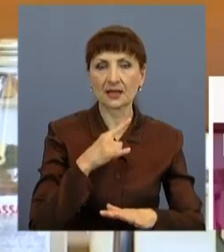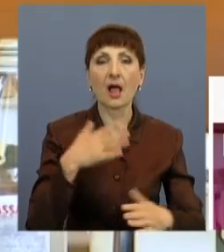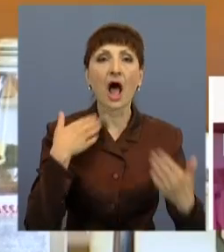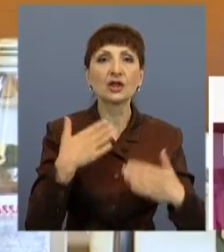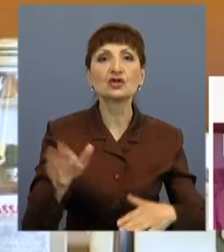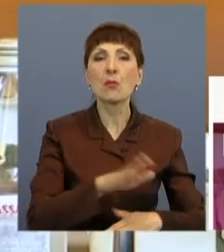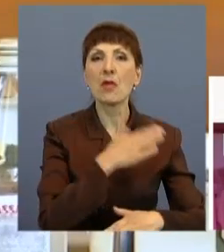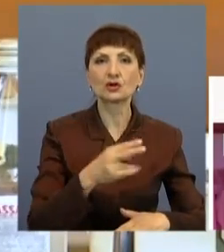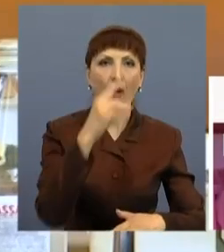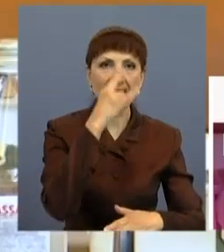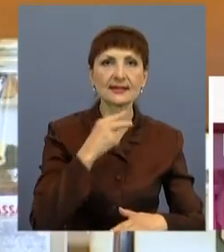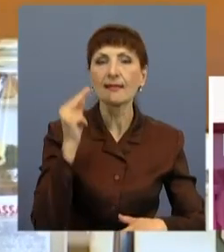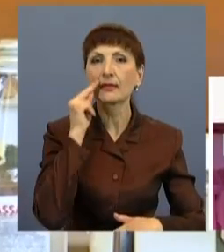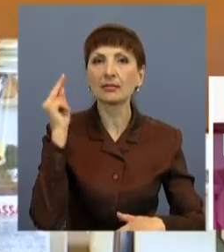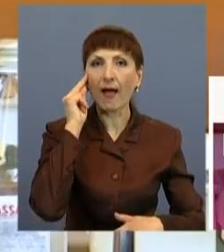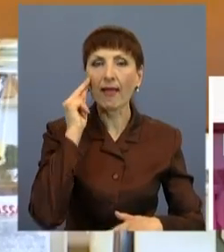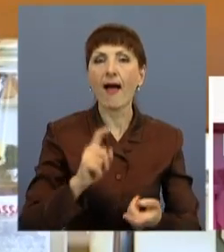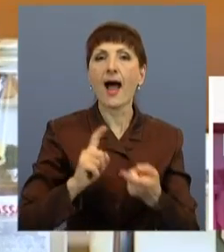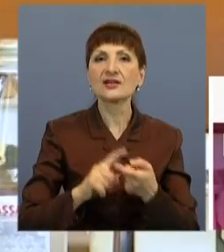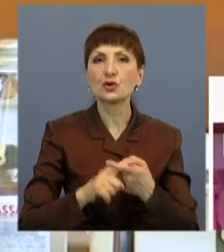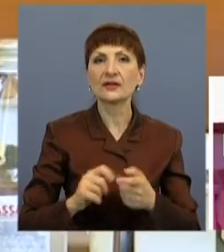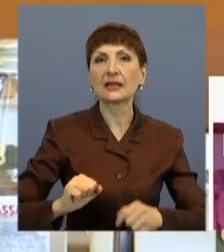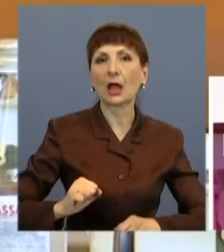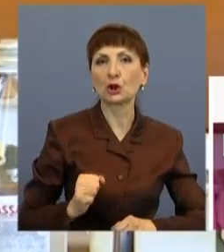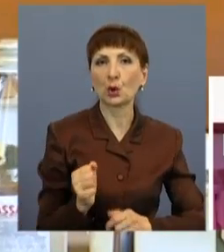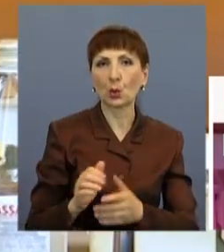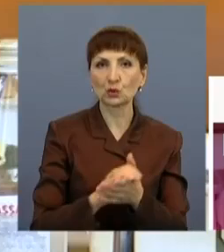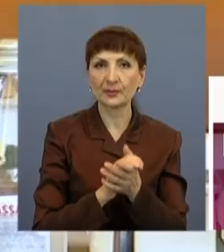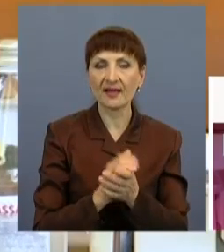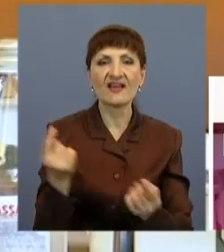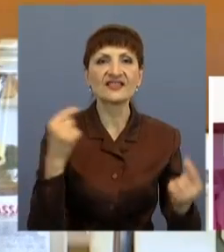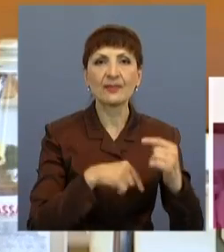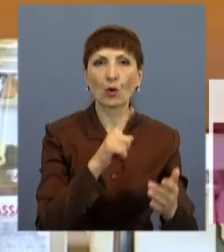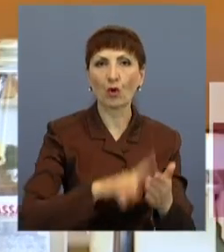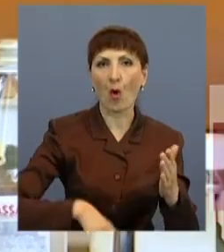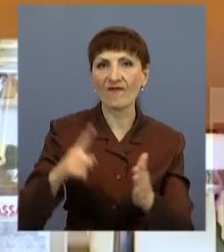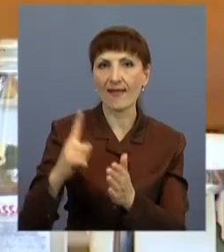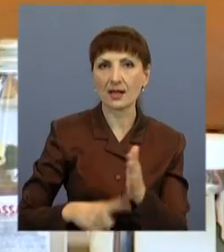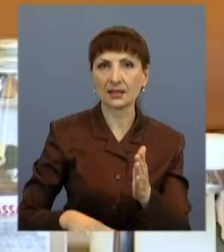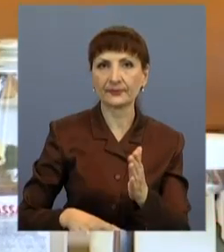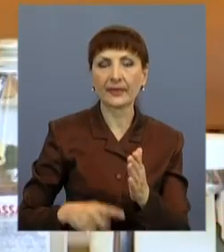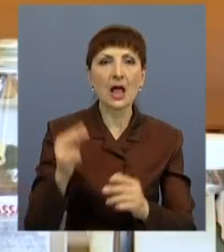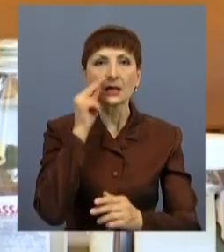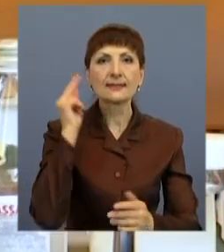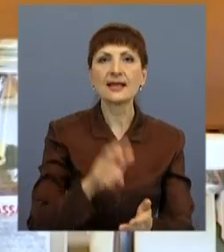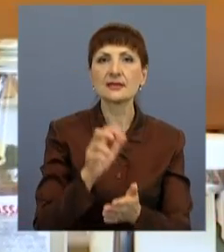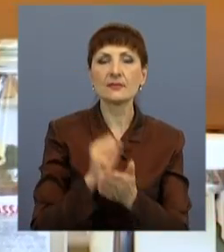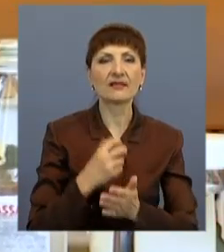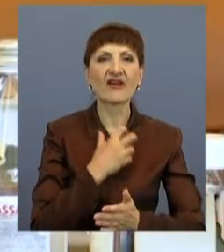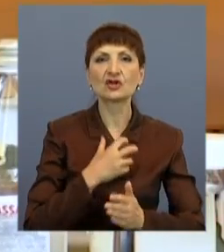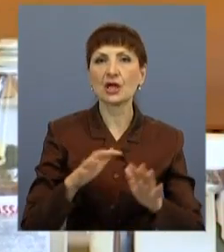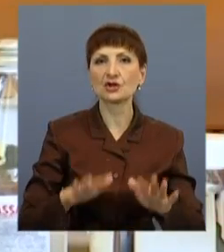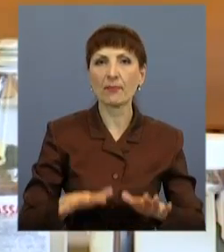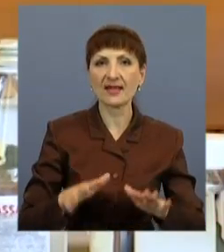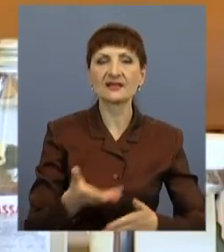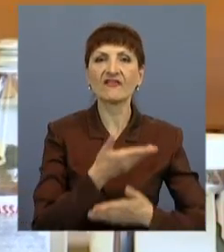между нашими странами основаны на дружбе, взаимном доверии. Китай занимает важнейшее место